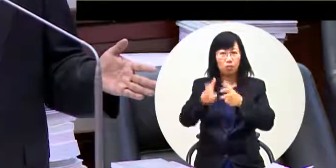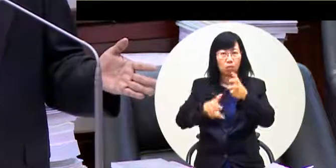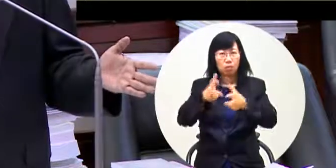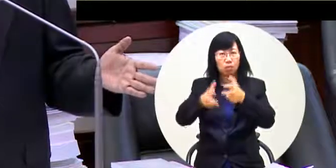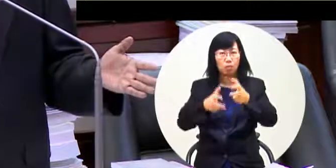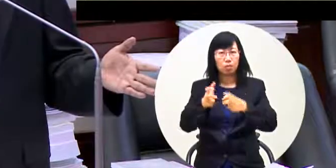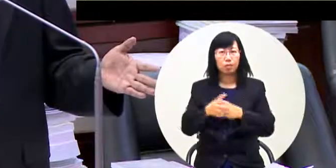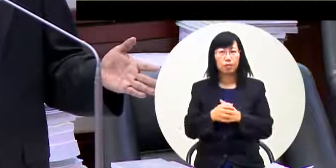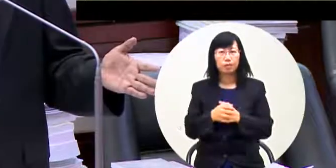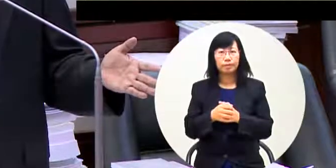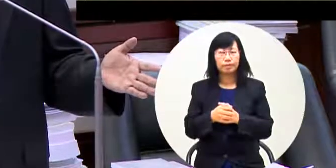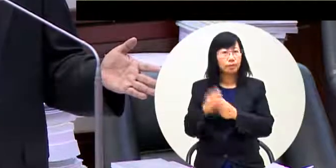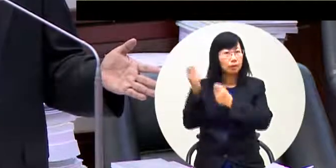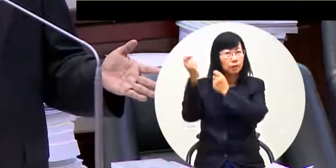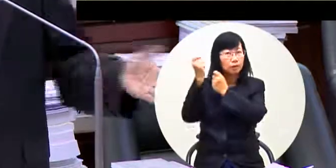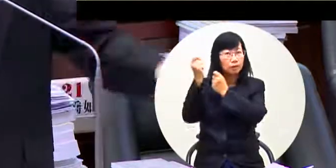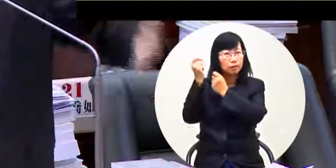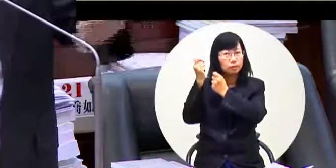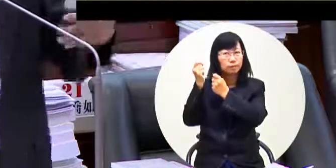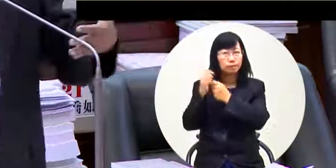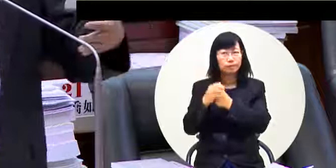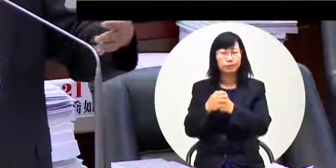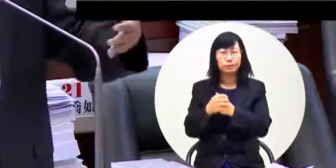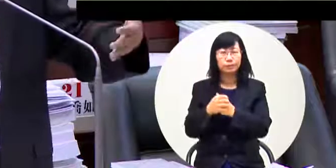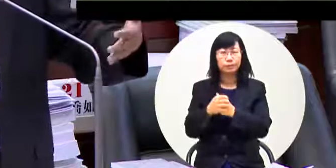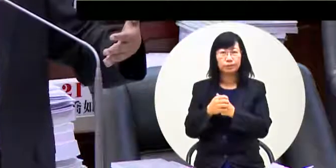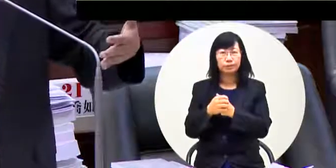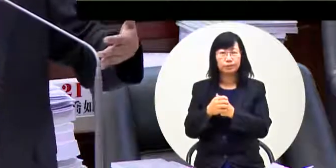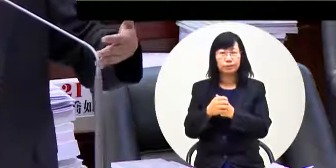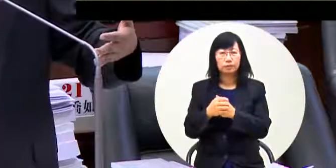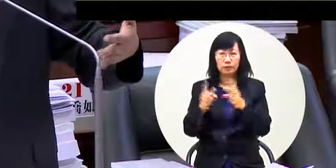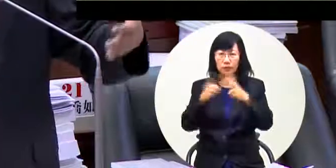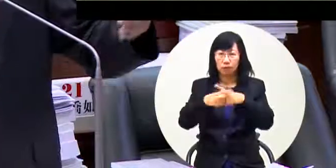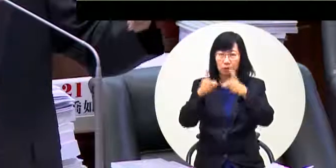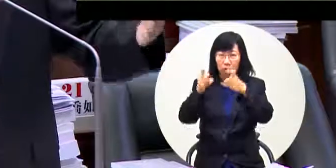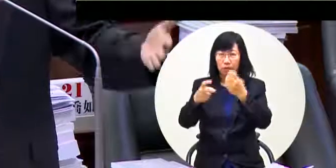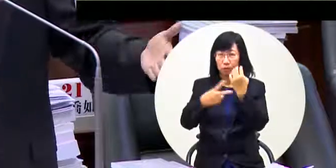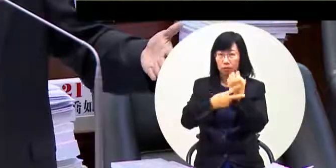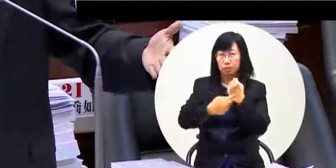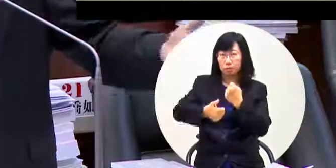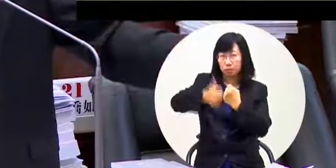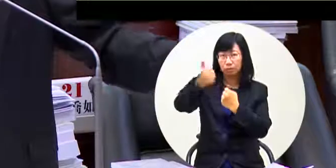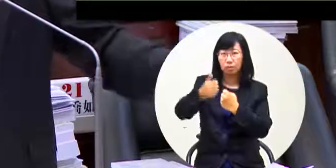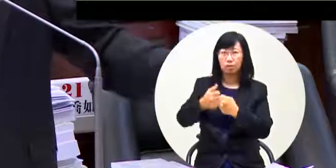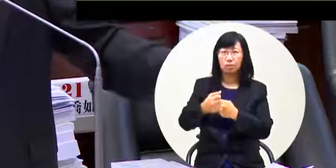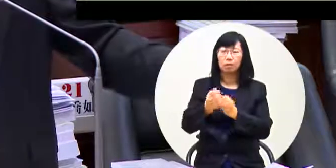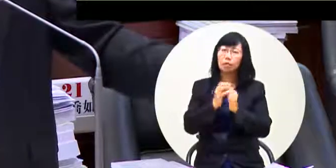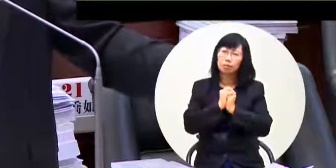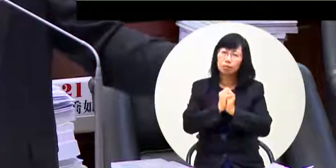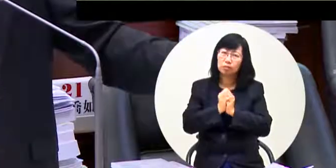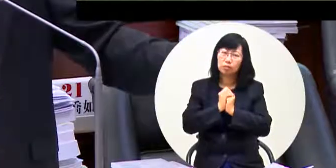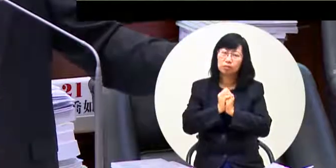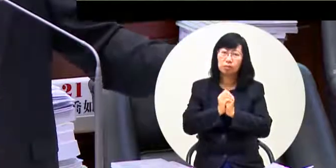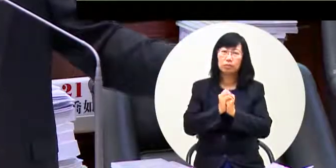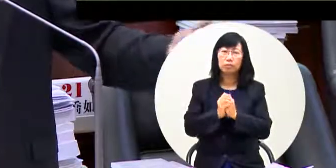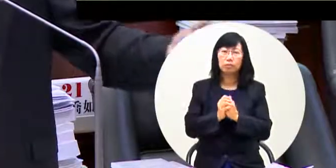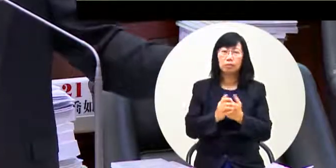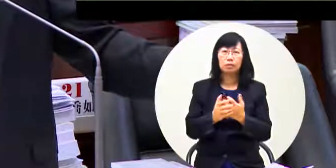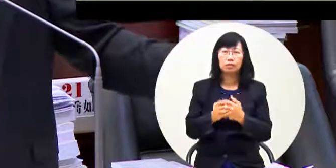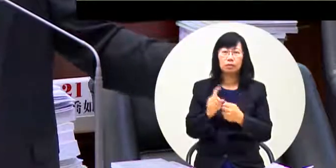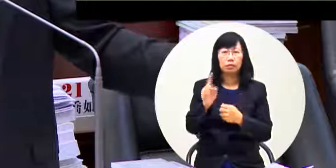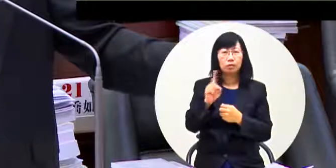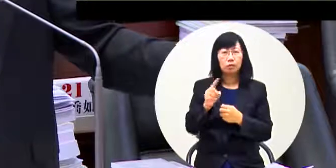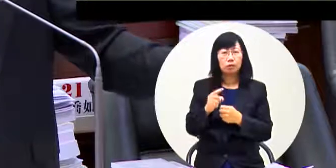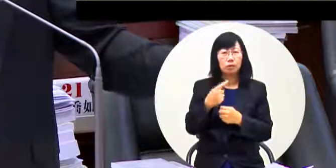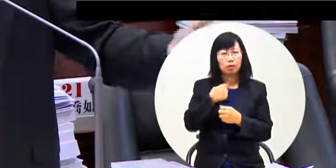油这个小港的里长来给他拜托，拜托啥？咱来给蛋鸡卵，我惊一条。报告市长，什